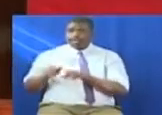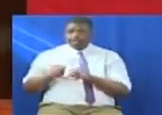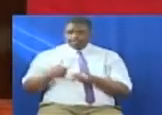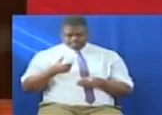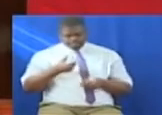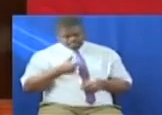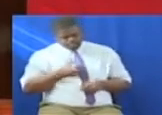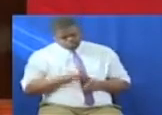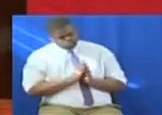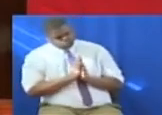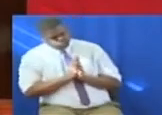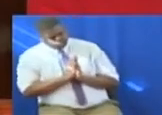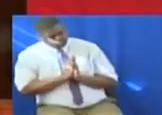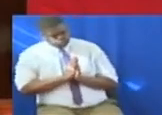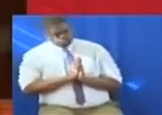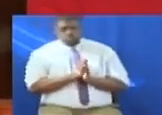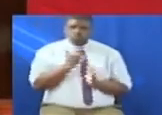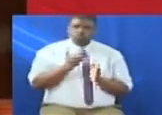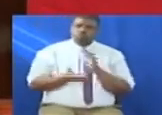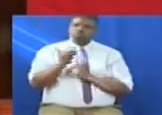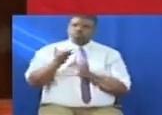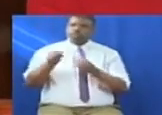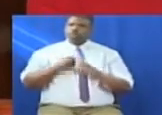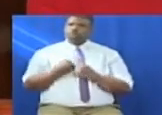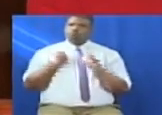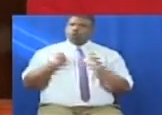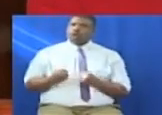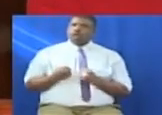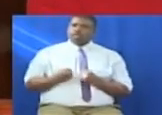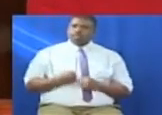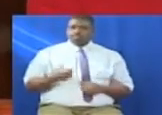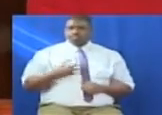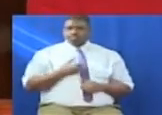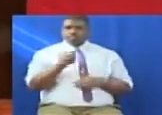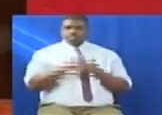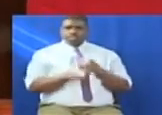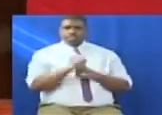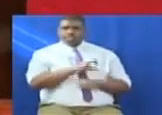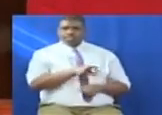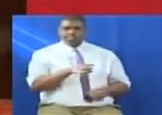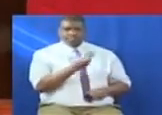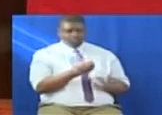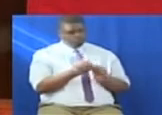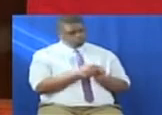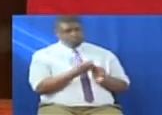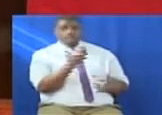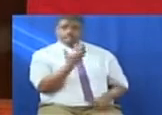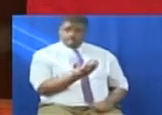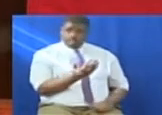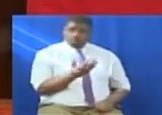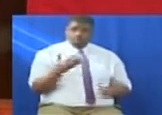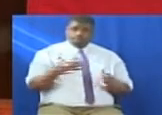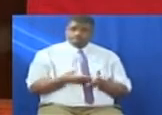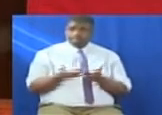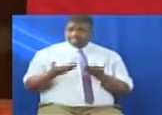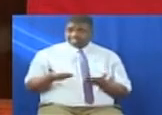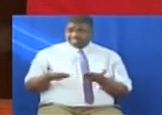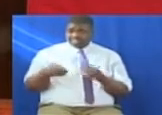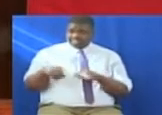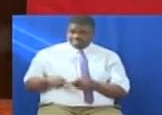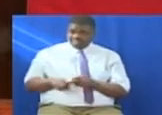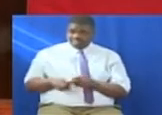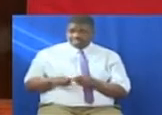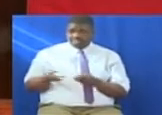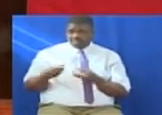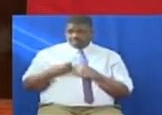uhai tangu nilipoingia bungeni mwaka 2015 mpaka sasa hivi. Amenipa uhai ambao